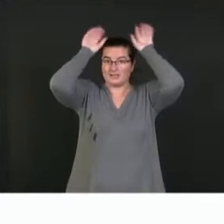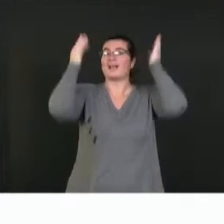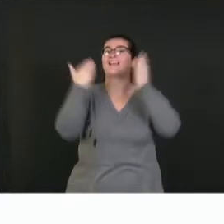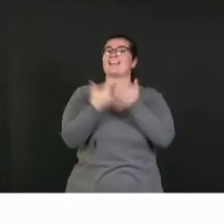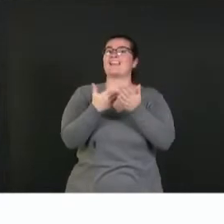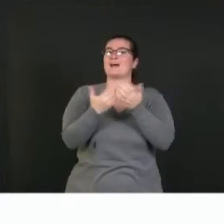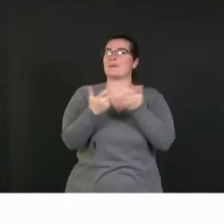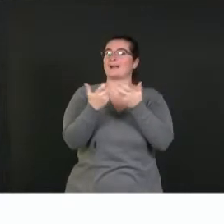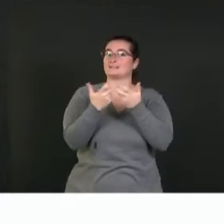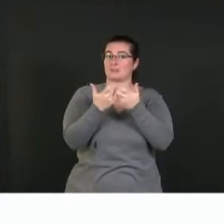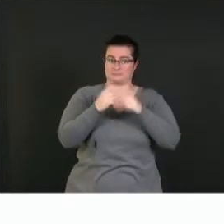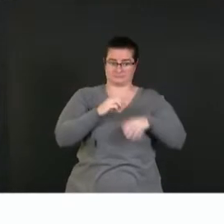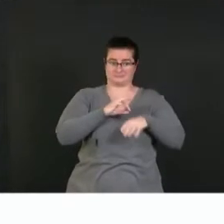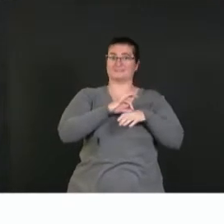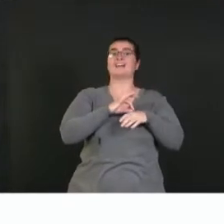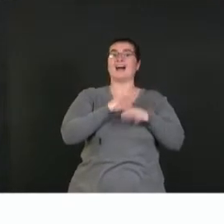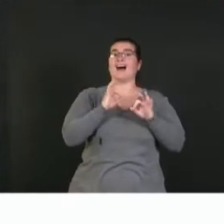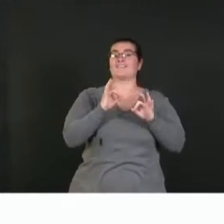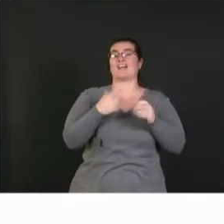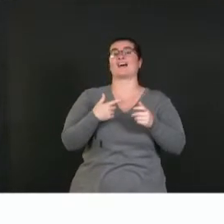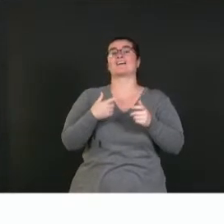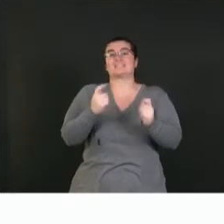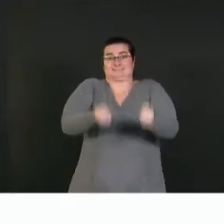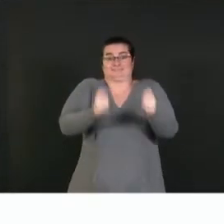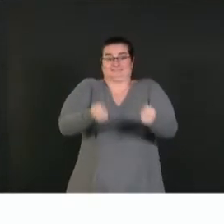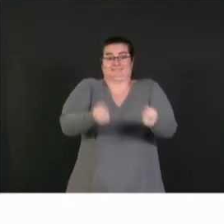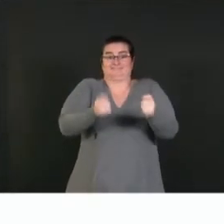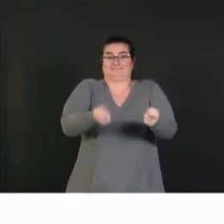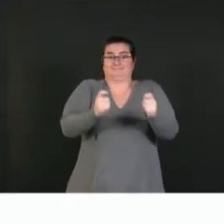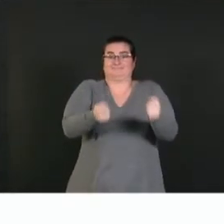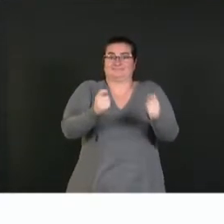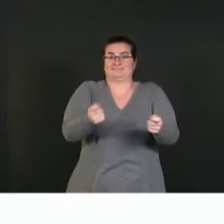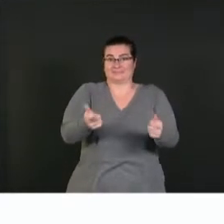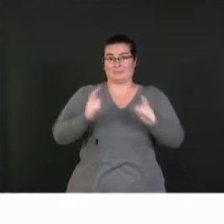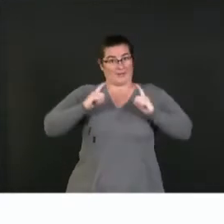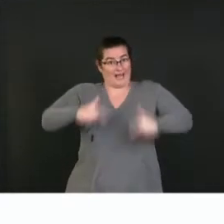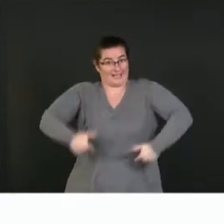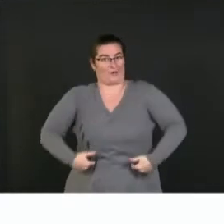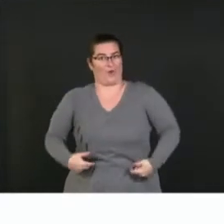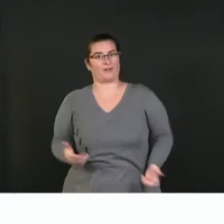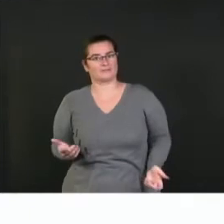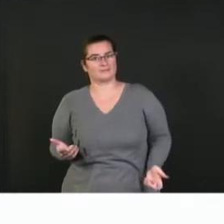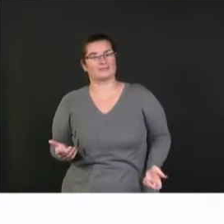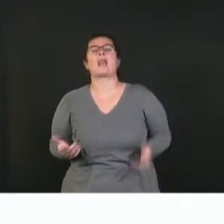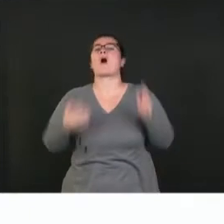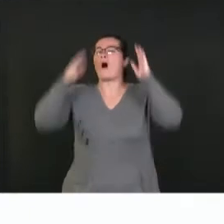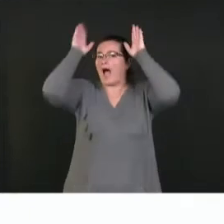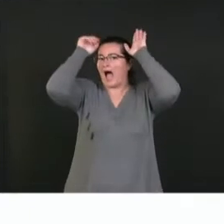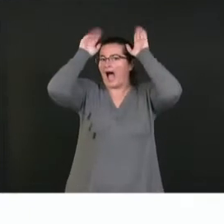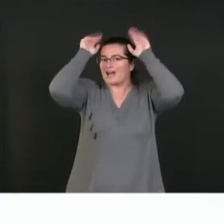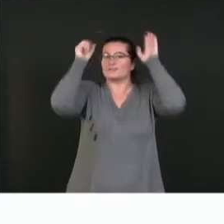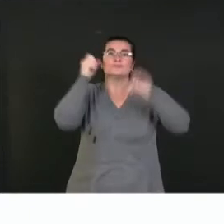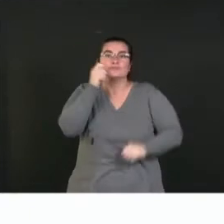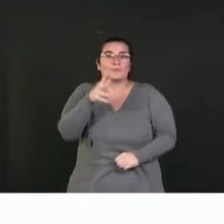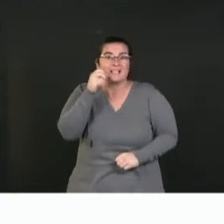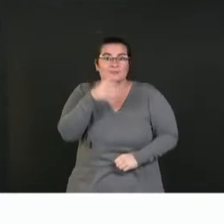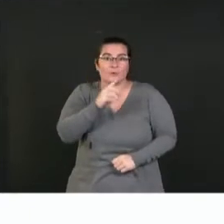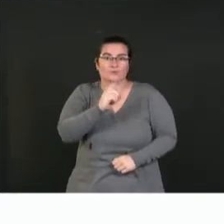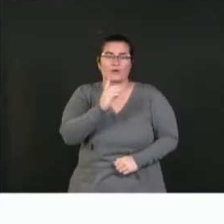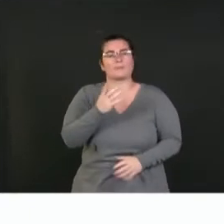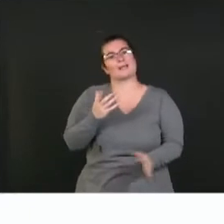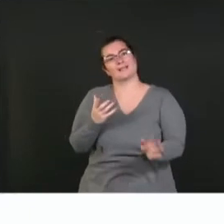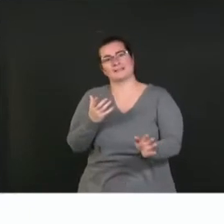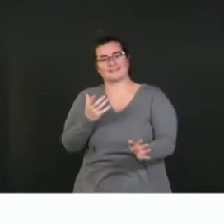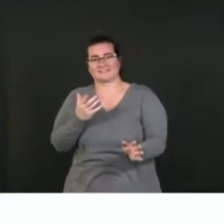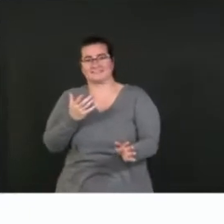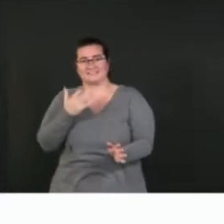qui accompagne les enfants jusqu'à l'école, et donc le pédibus est devenu un asinobus. L'âne n'est pas là tous les jours, mais les parents n'ont pas intérêt à reprendre leur voiture pour